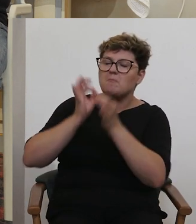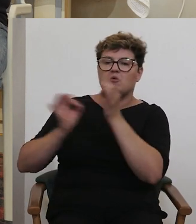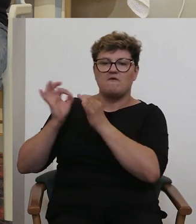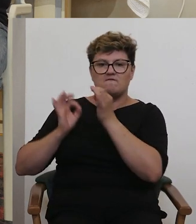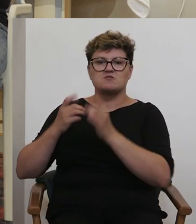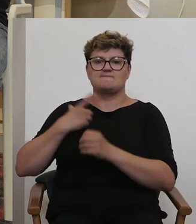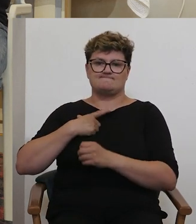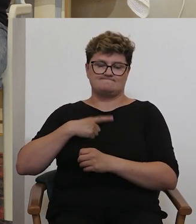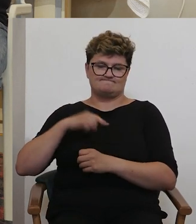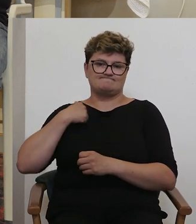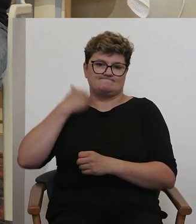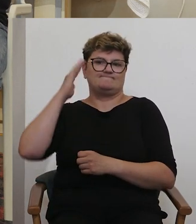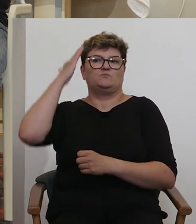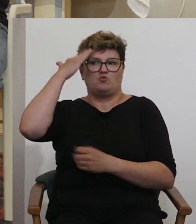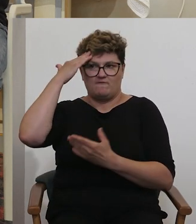dowiadywałem się